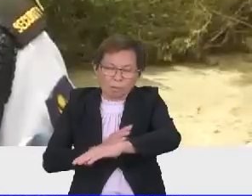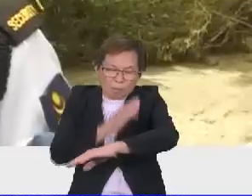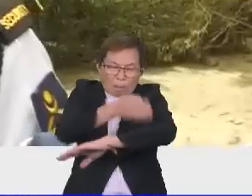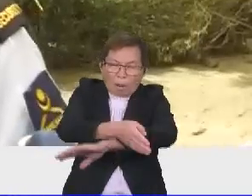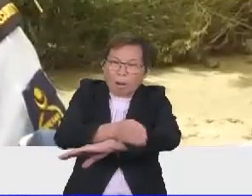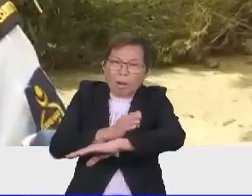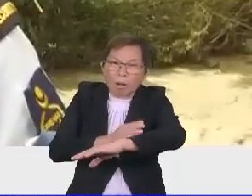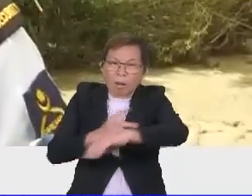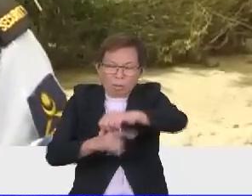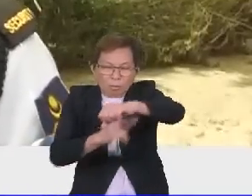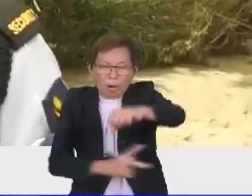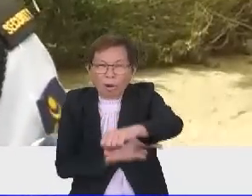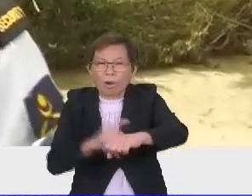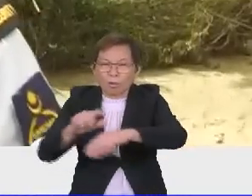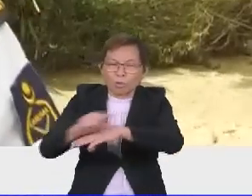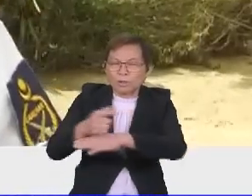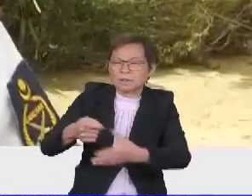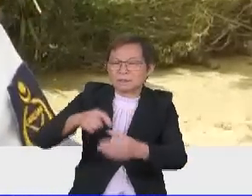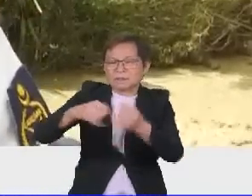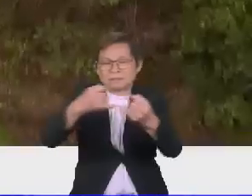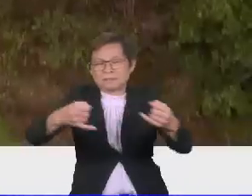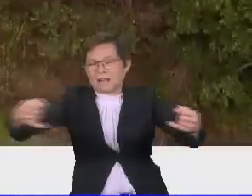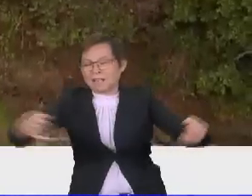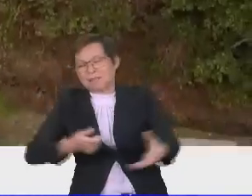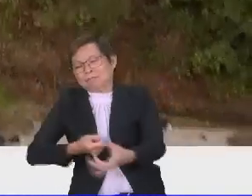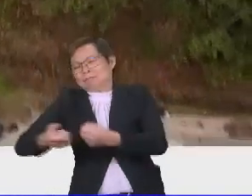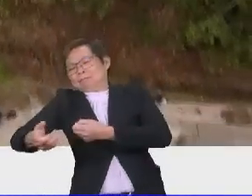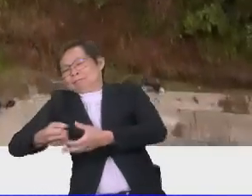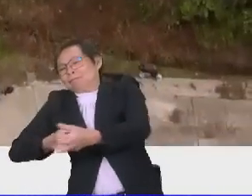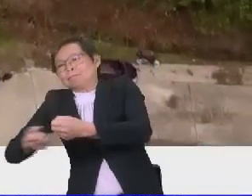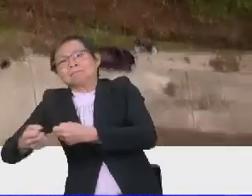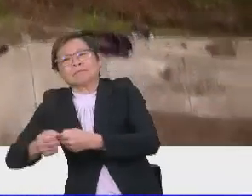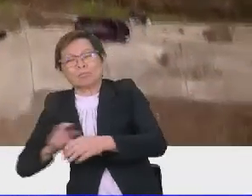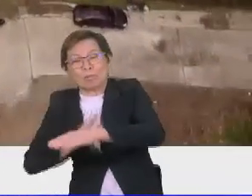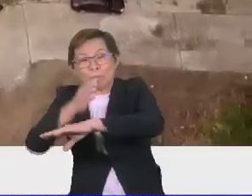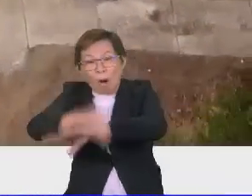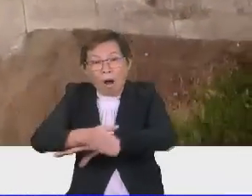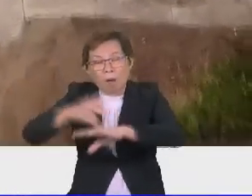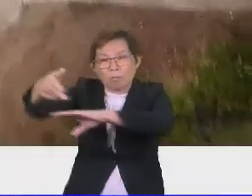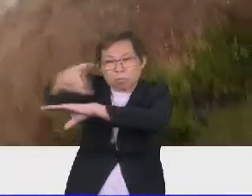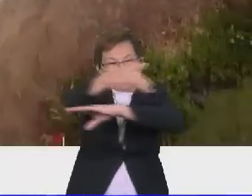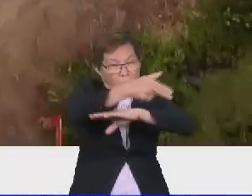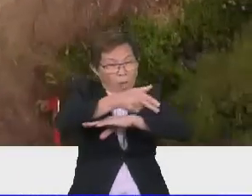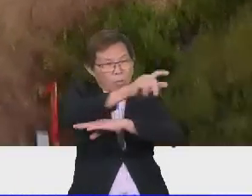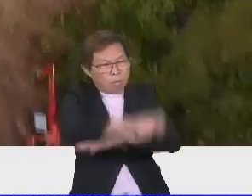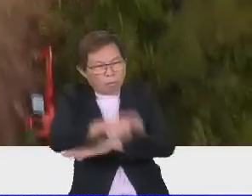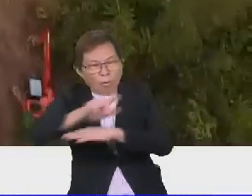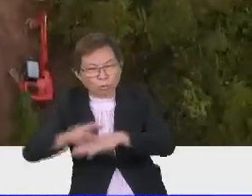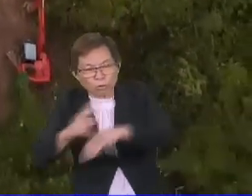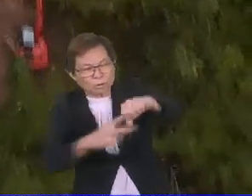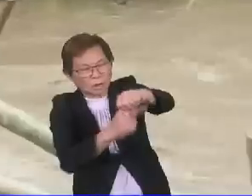jabatan menggunakan tali menyeberang tinjauan RTM di kawasan berkenaan mendapati penduduk kini menggunakan